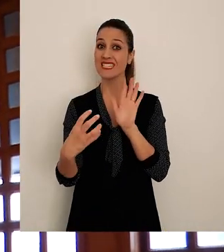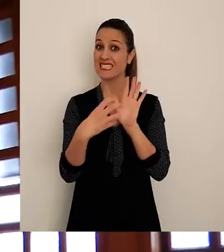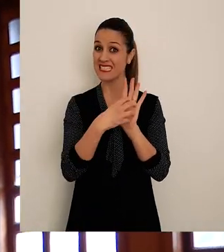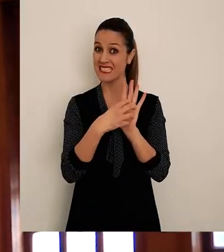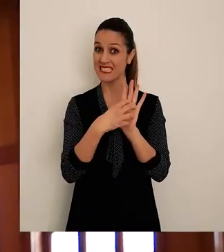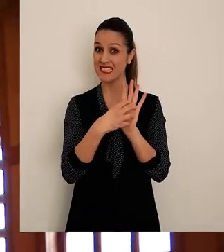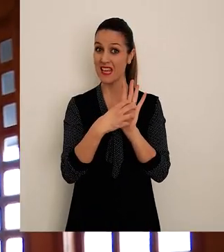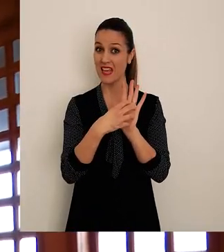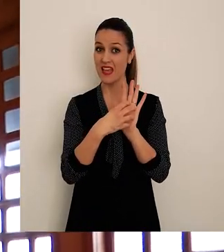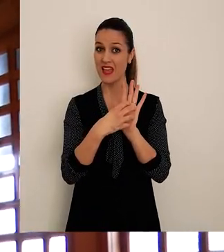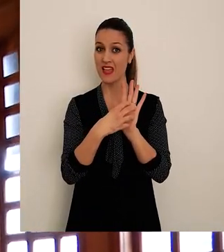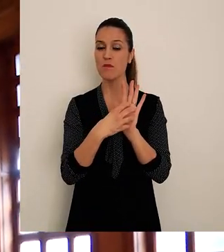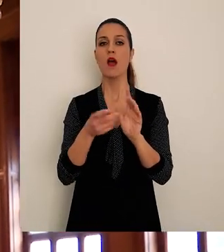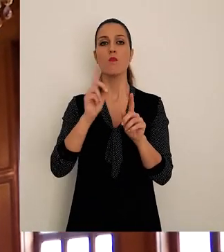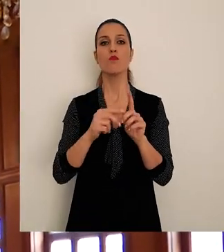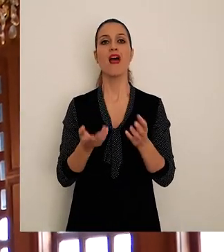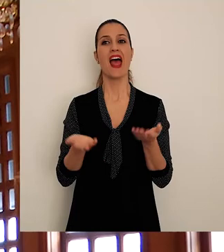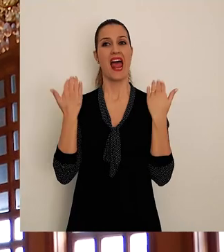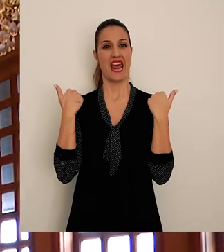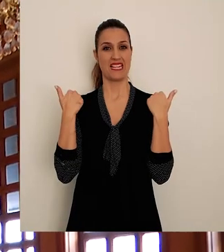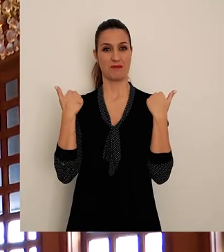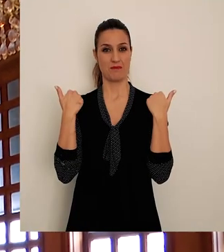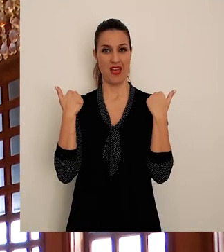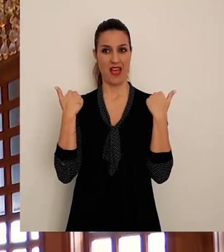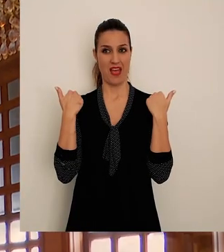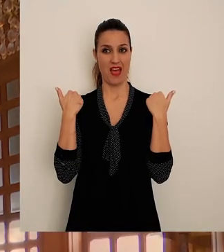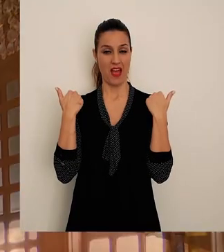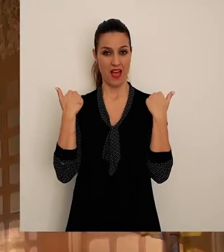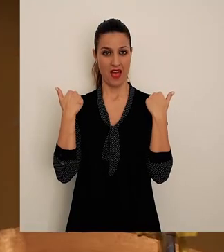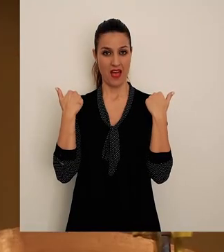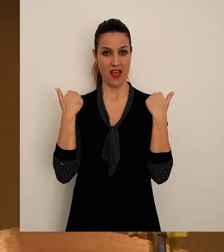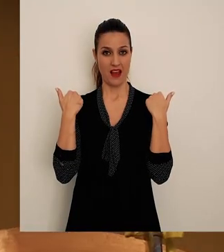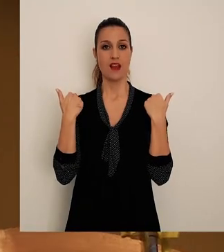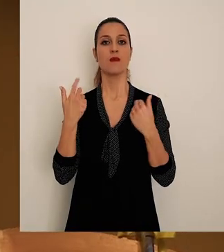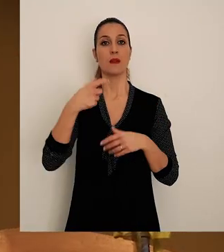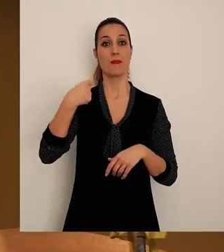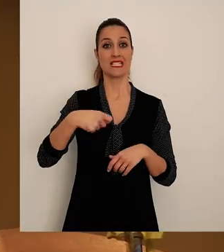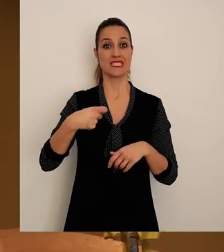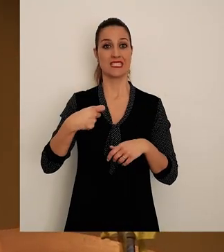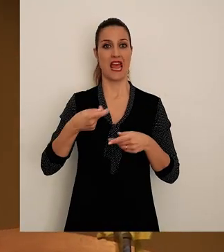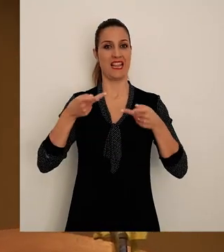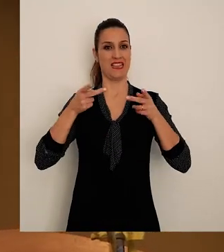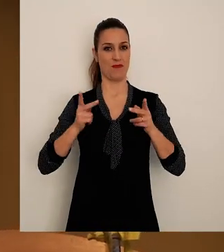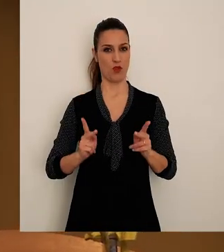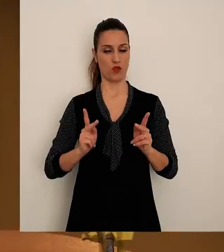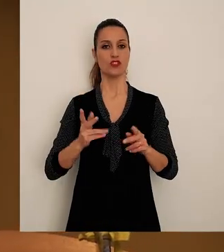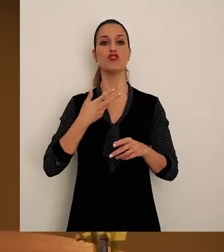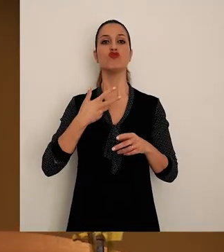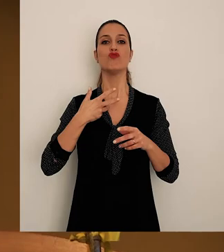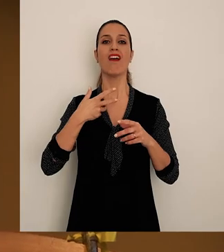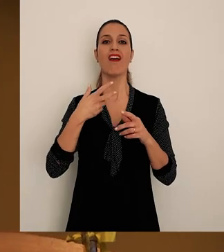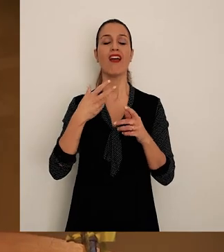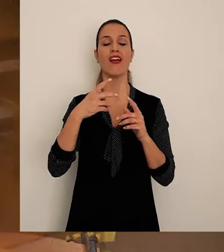Lo stemma fa bella mostra anche alle spalle dello scanno riservato alla presidenza e rappresenta un delfino con in bocca una